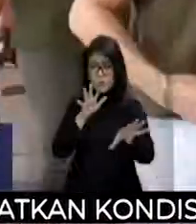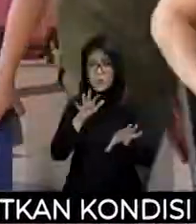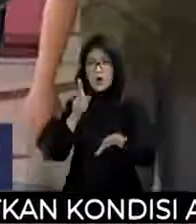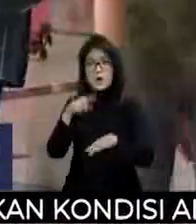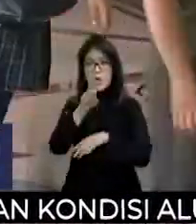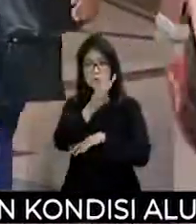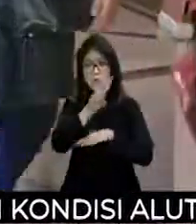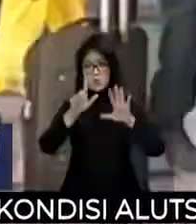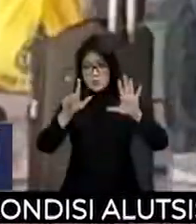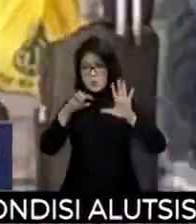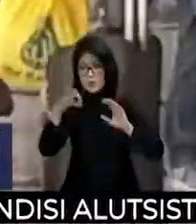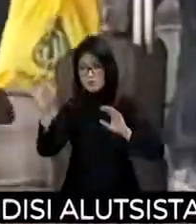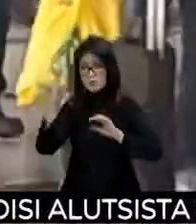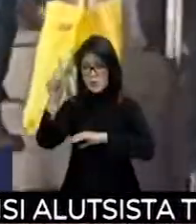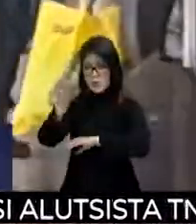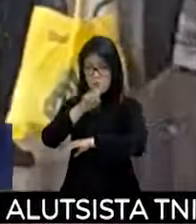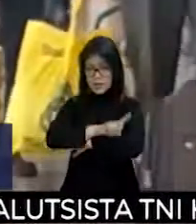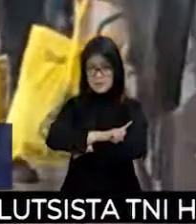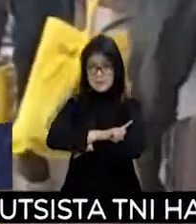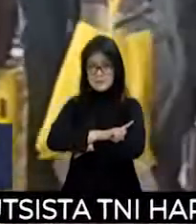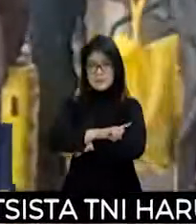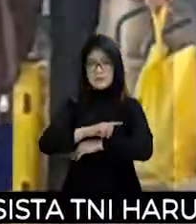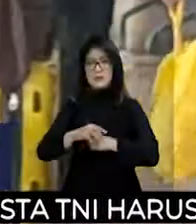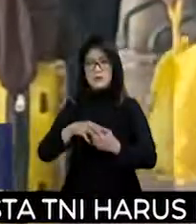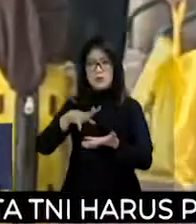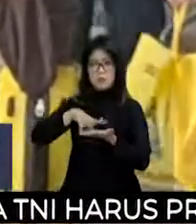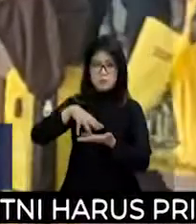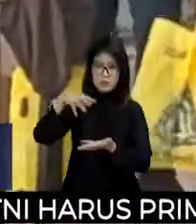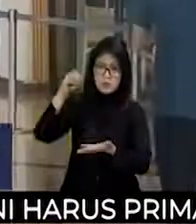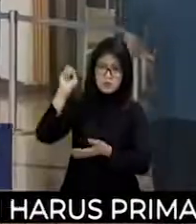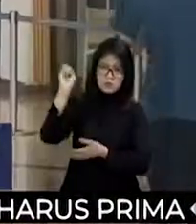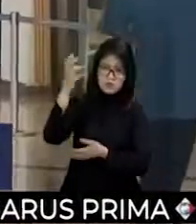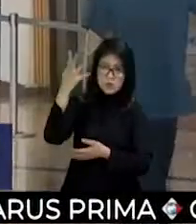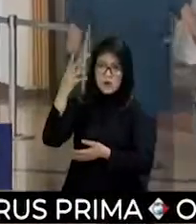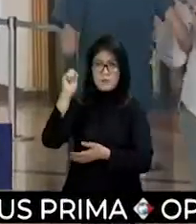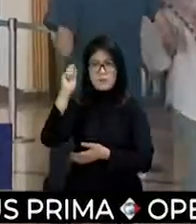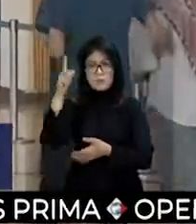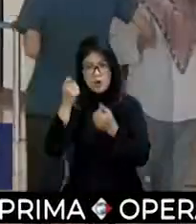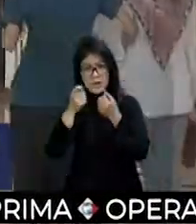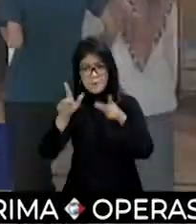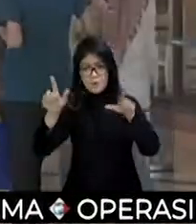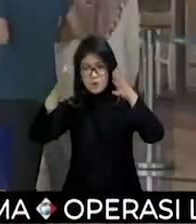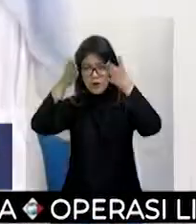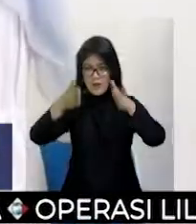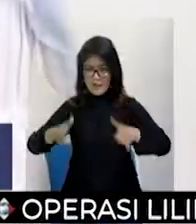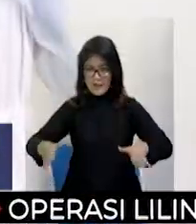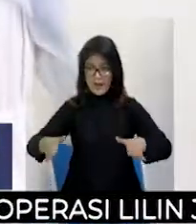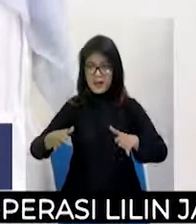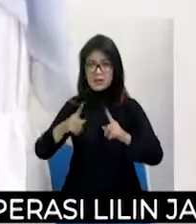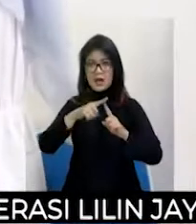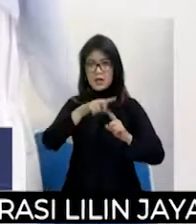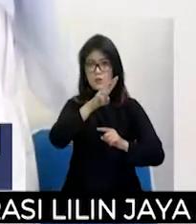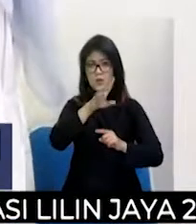hari. Sementara puncak lonjakan arus penumpang libur Nataru tahun ini diperkirakan akan terjadi pada tanggal 25 Desember dan